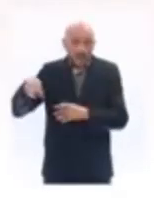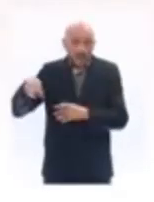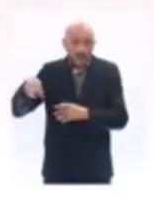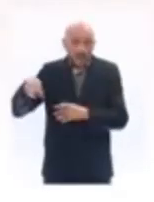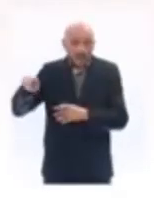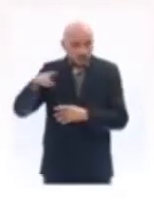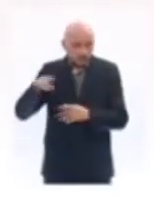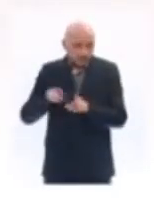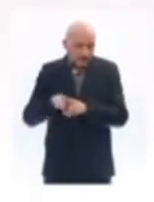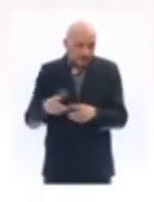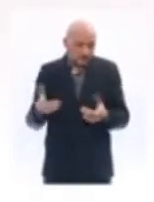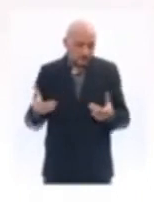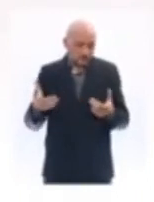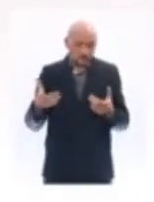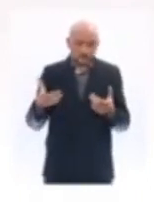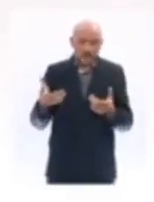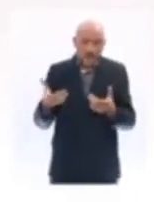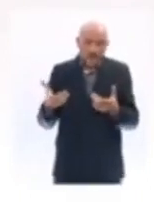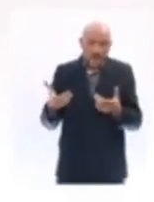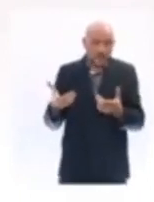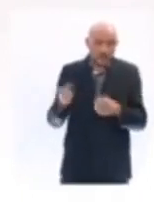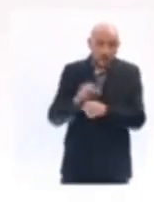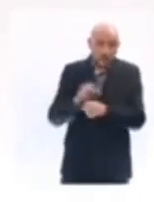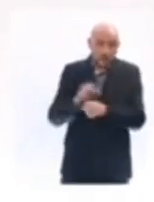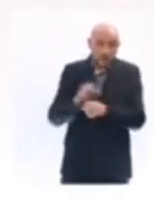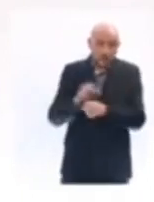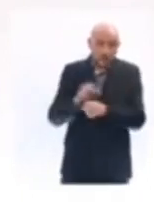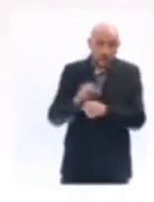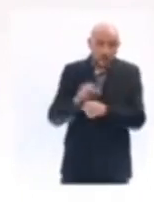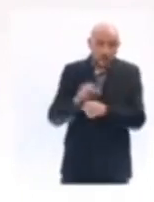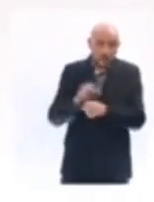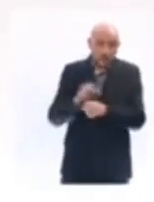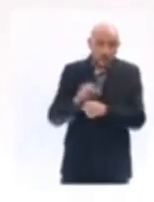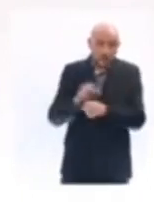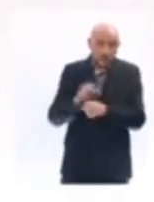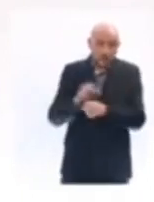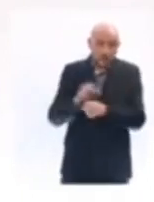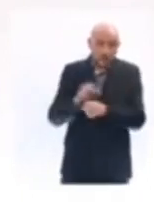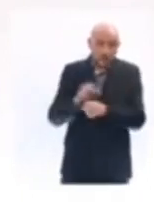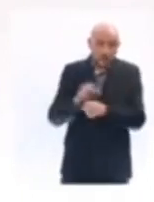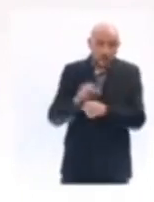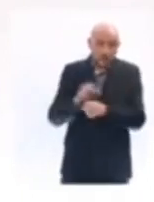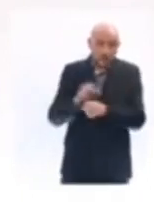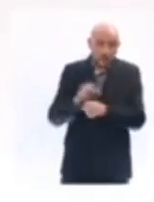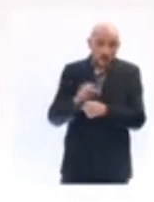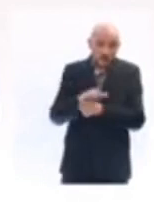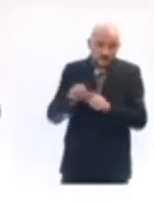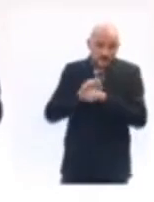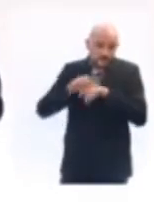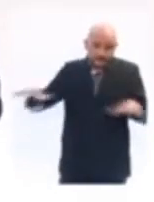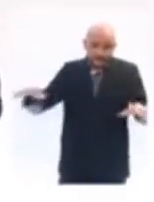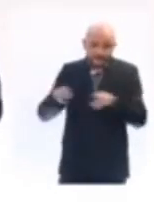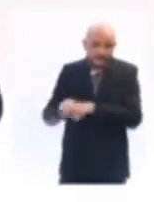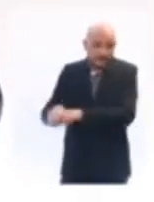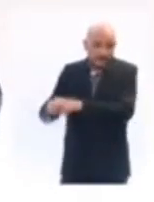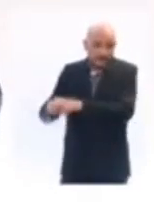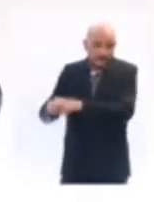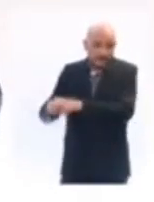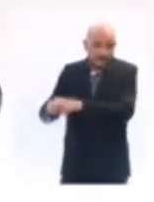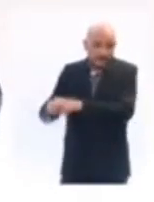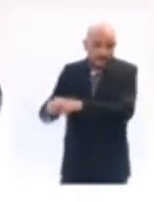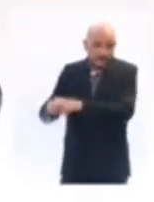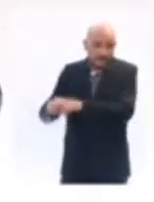pour les protéger et pour les accompagner dans cette épreuve. J'ai dit au Parlement aujourd'hui que le